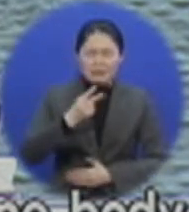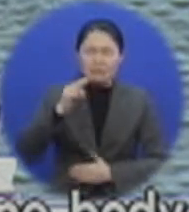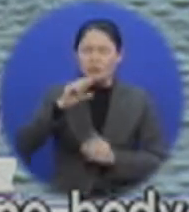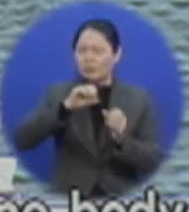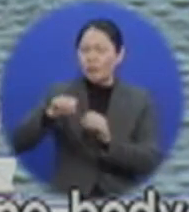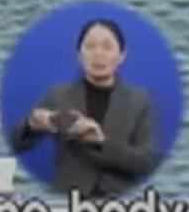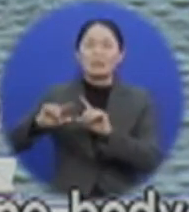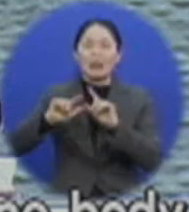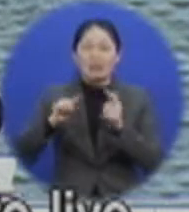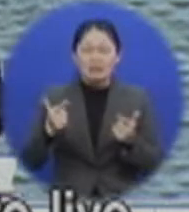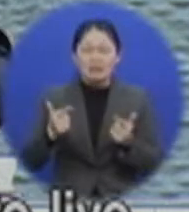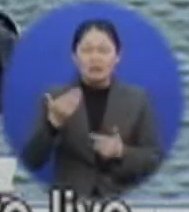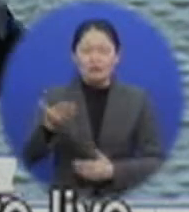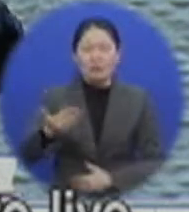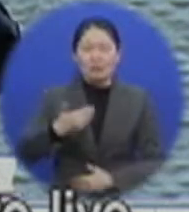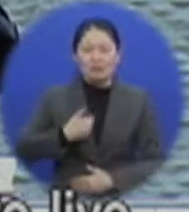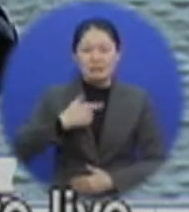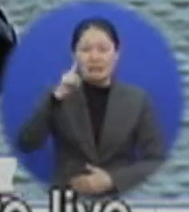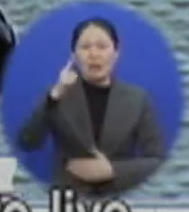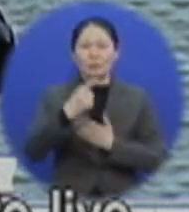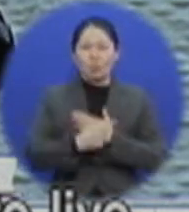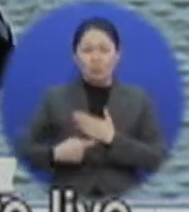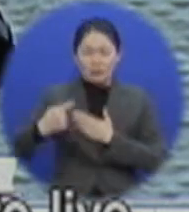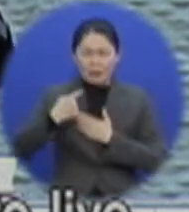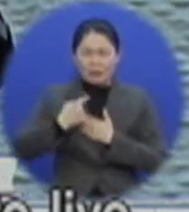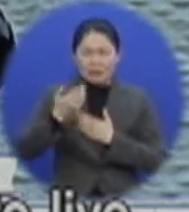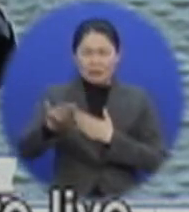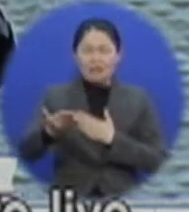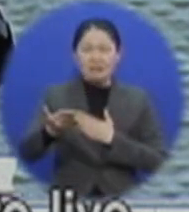한몸이 야 너가 비록